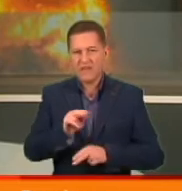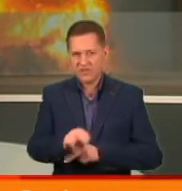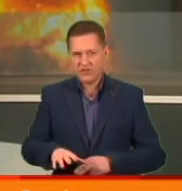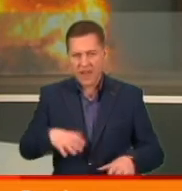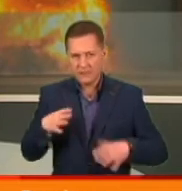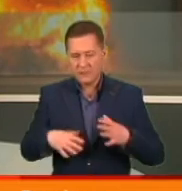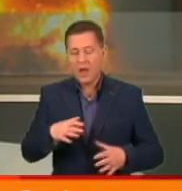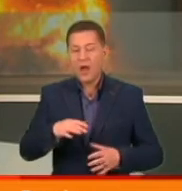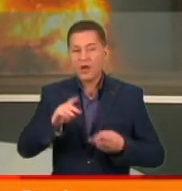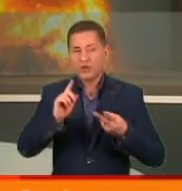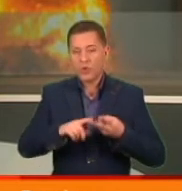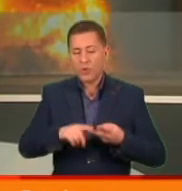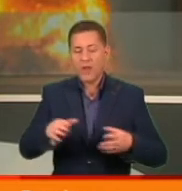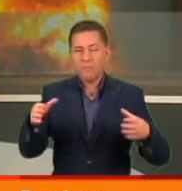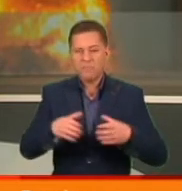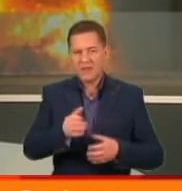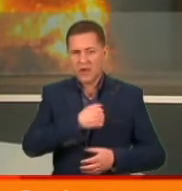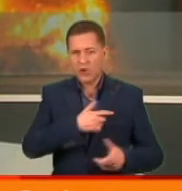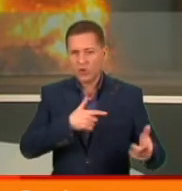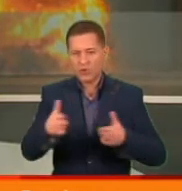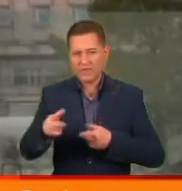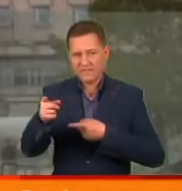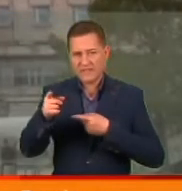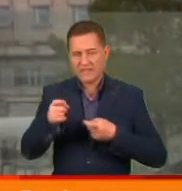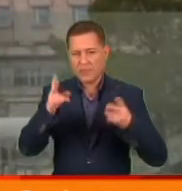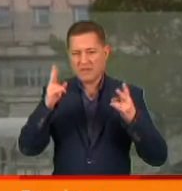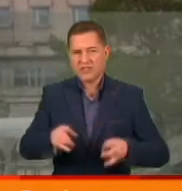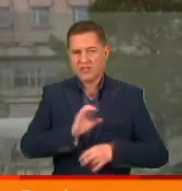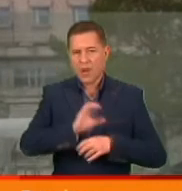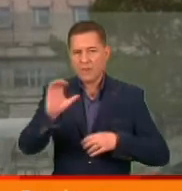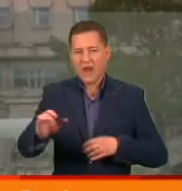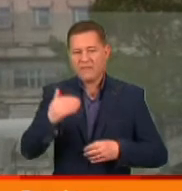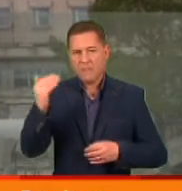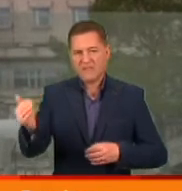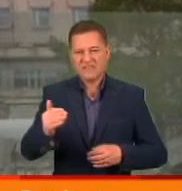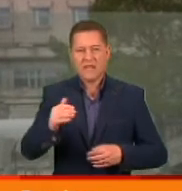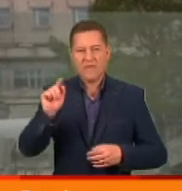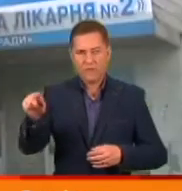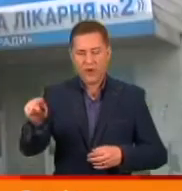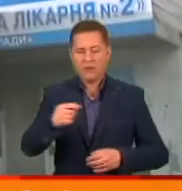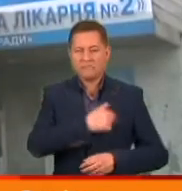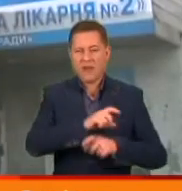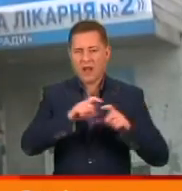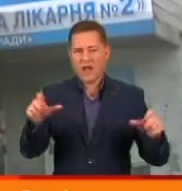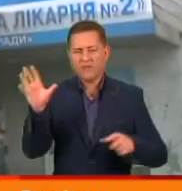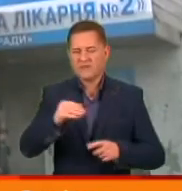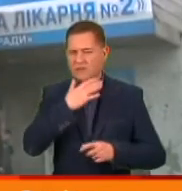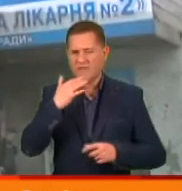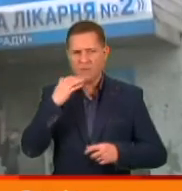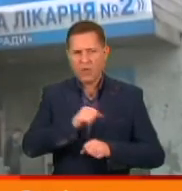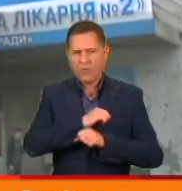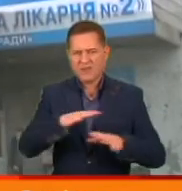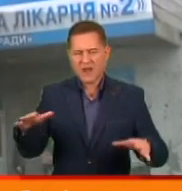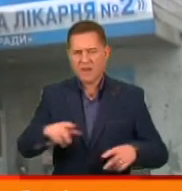навчань. Другий патрульний батальйон саме готувався до стрільб. Постраждалих доправили до місцевої лікарні. У всіх множинні вибухові травми